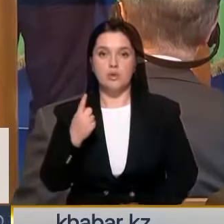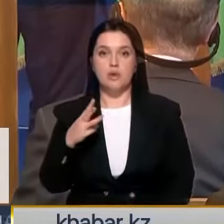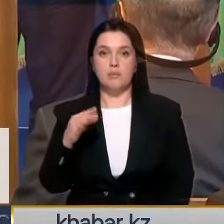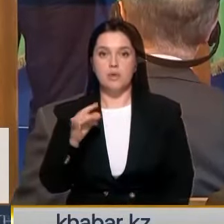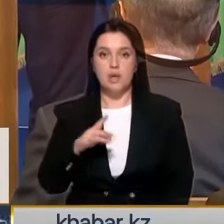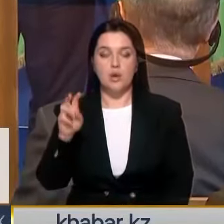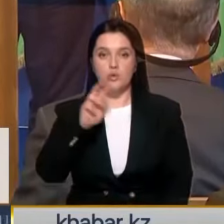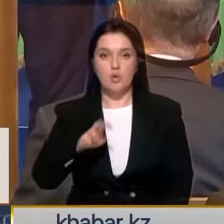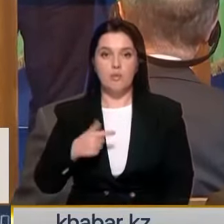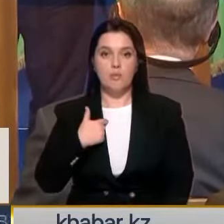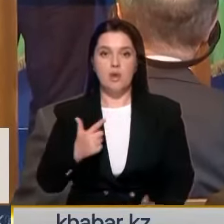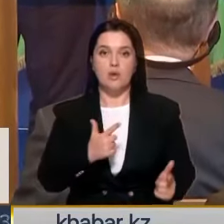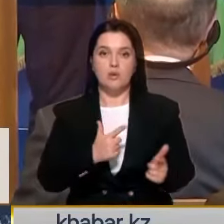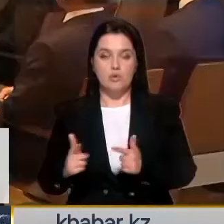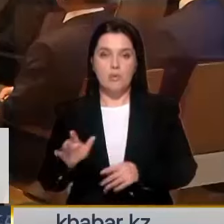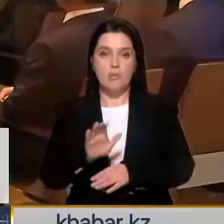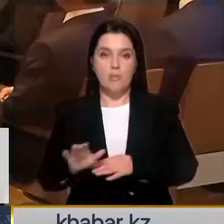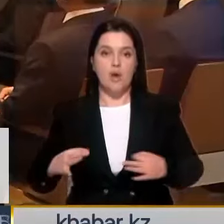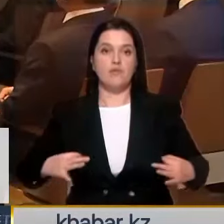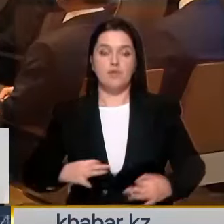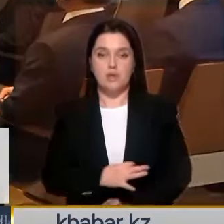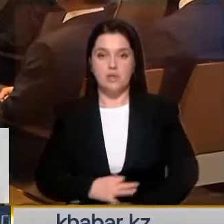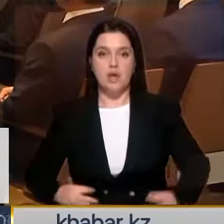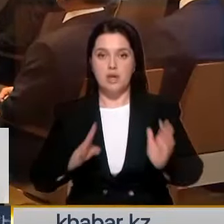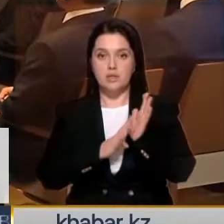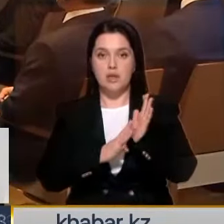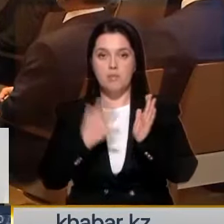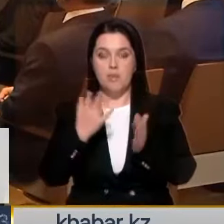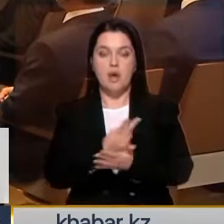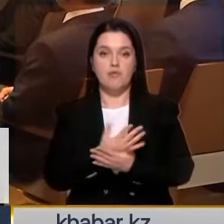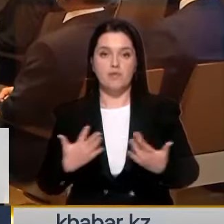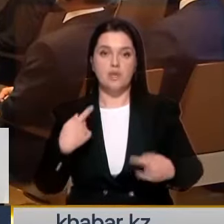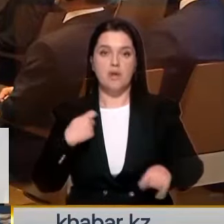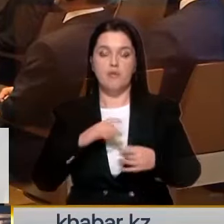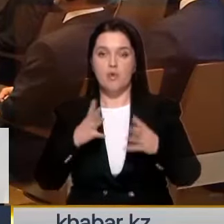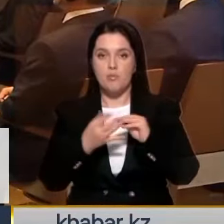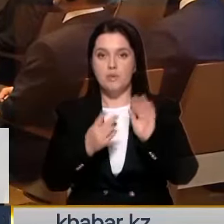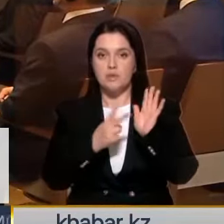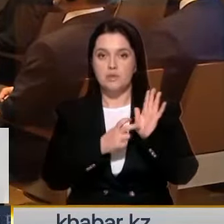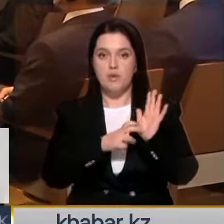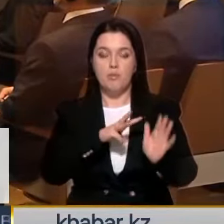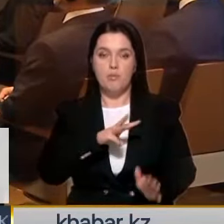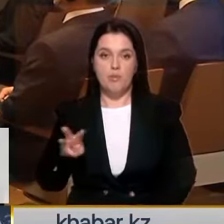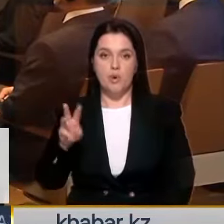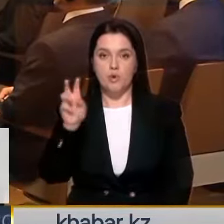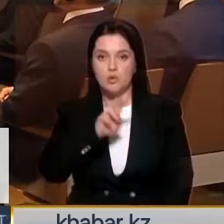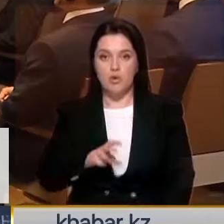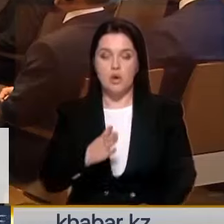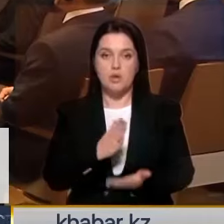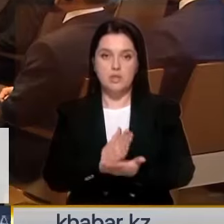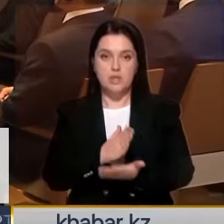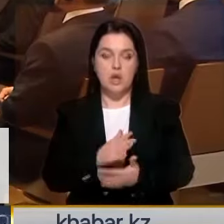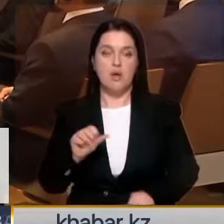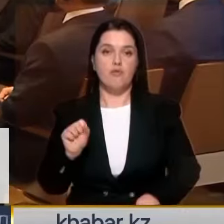долларов Мы готовы поставлять в Венгрию 95 видов товаров на общую сумму 700 млн долларов Казахстан имеет возможность